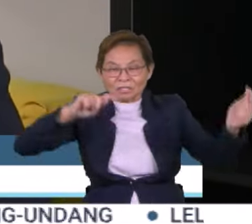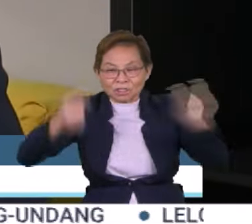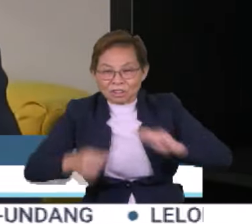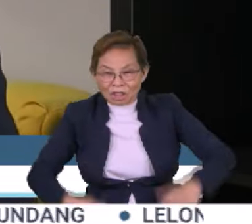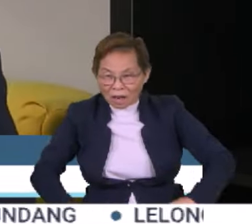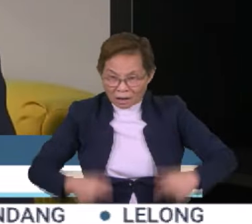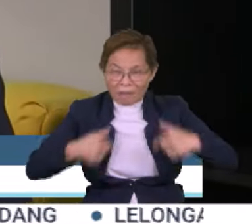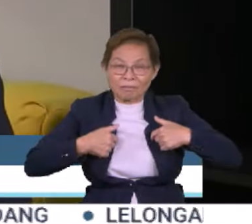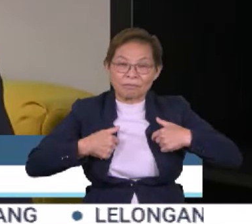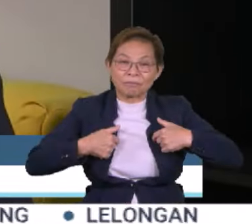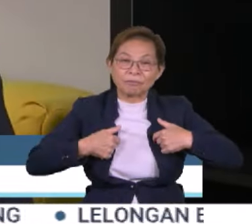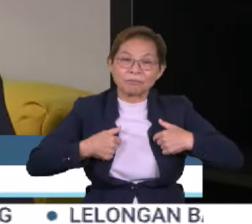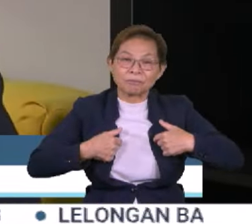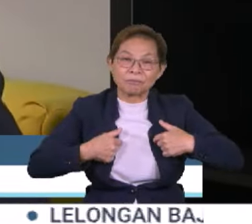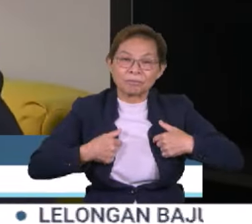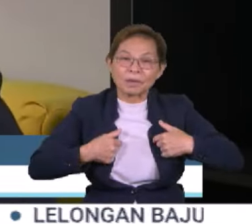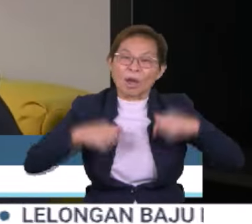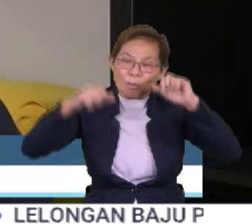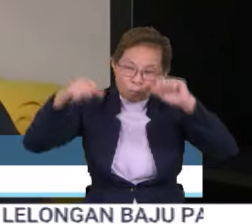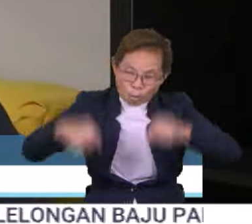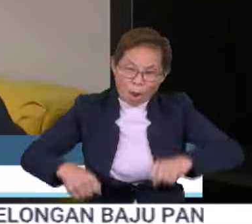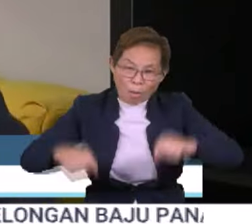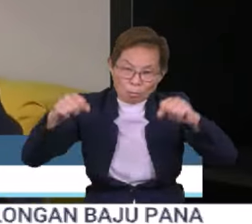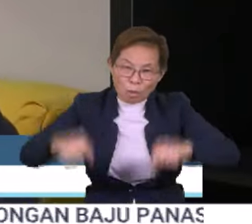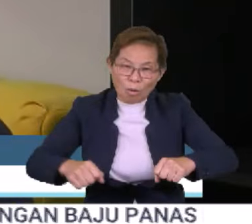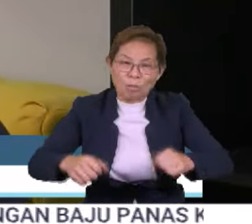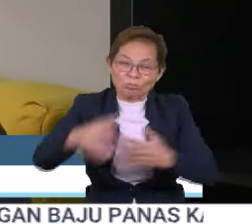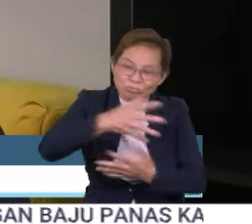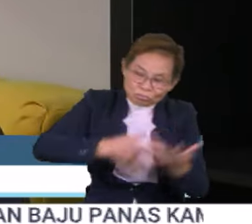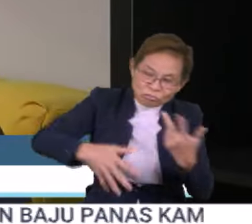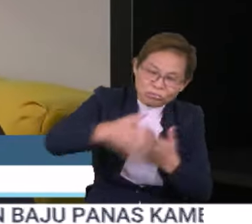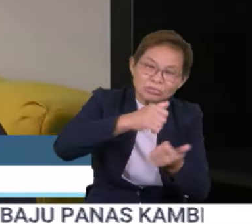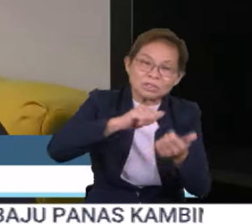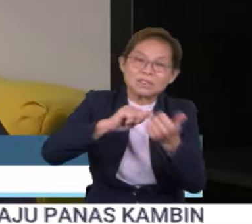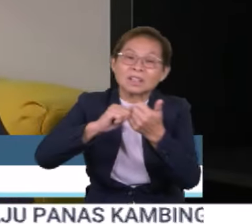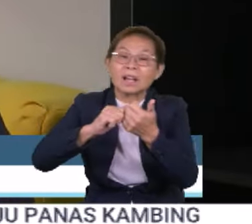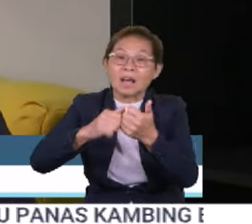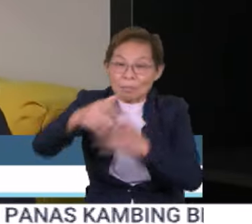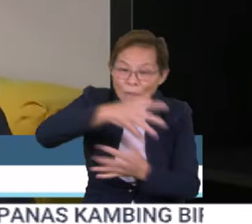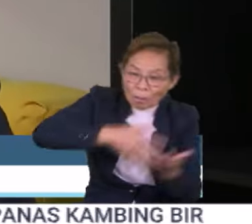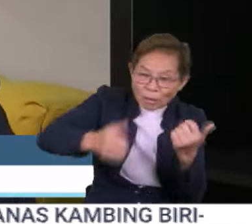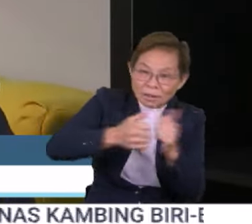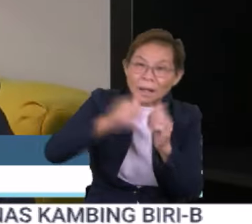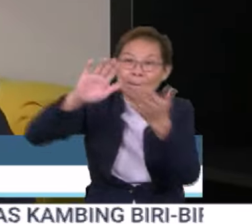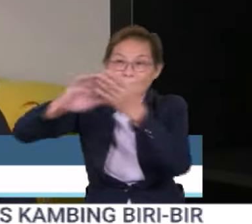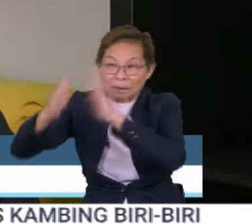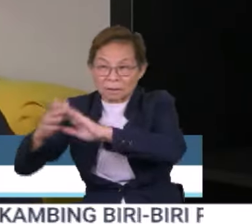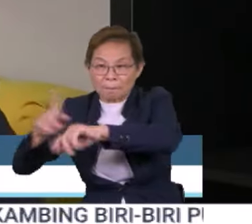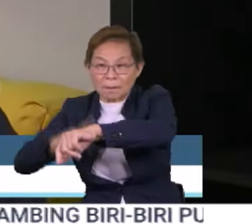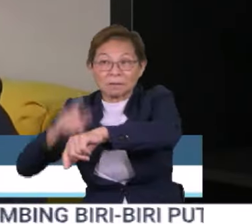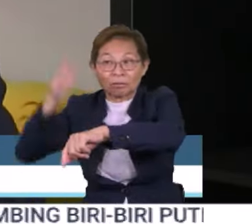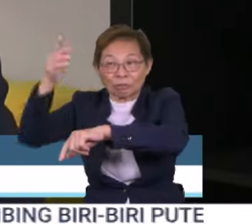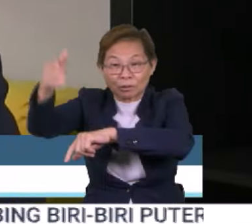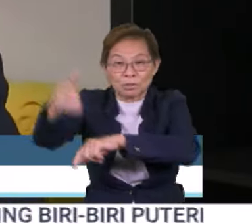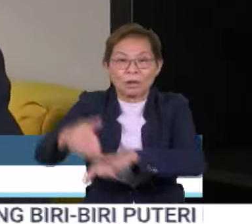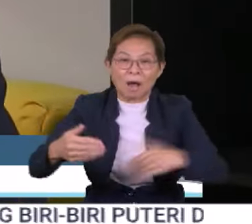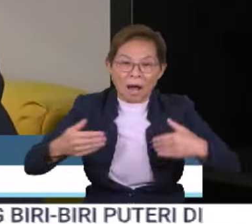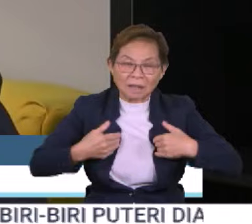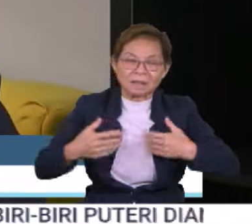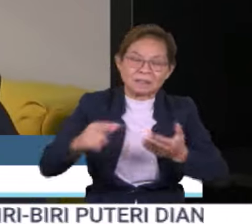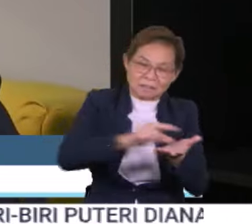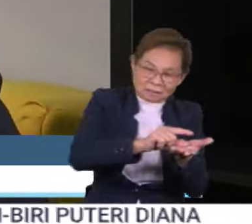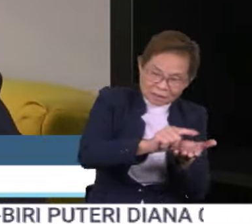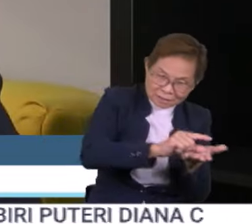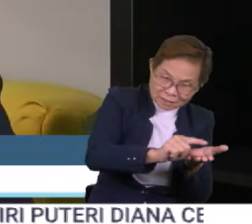yang akan mengubah nasib mereka, membolehkan mereka berintegrasi dengan masyarakat pada masa depan, ada